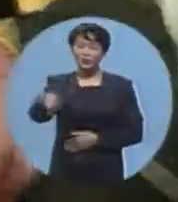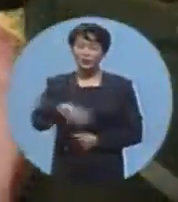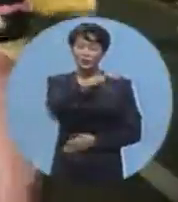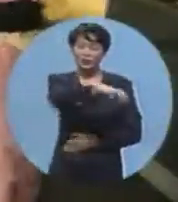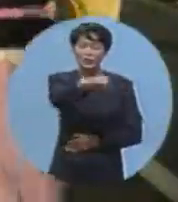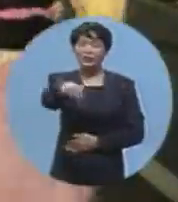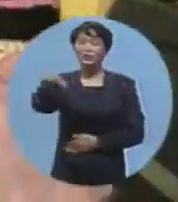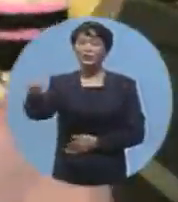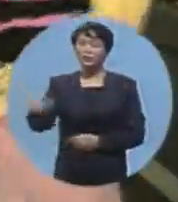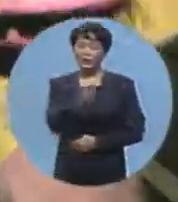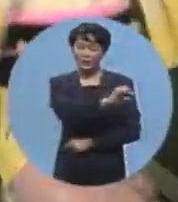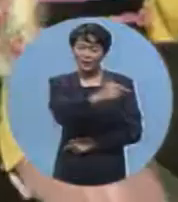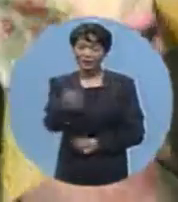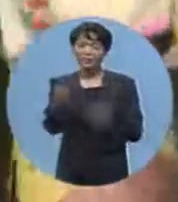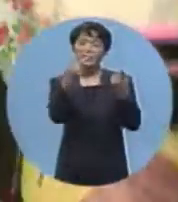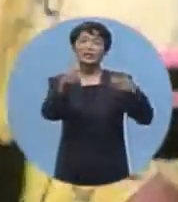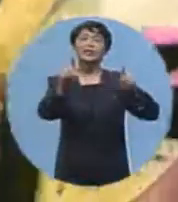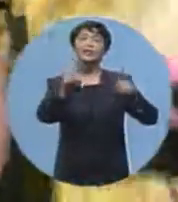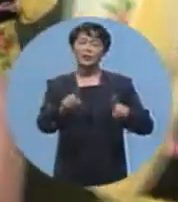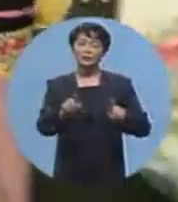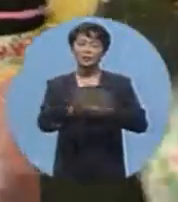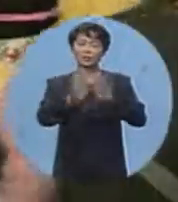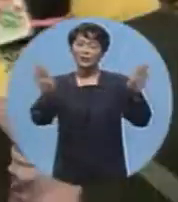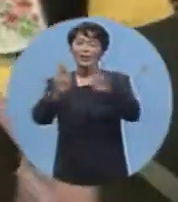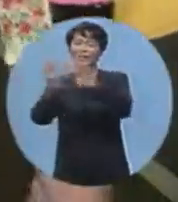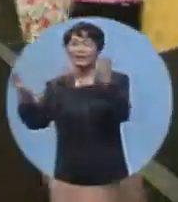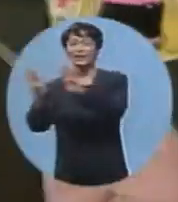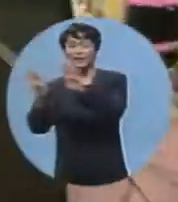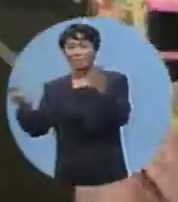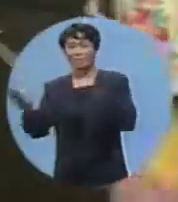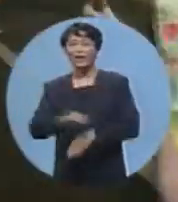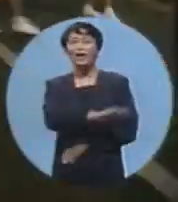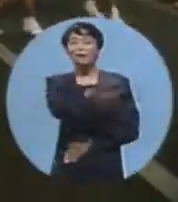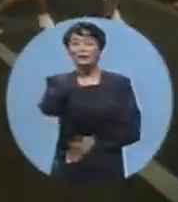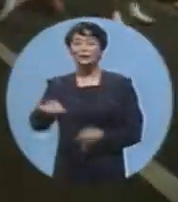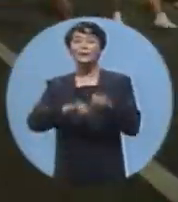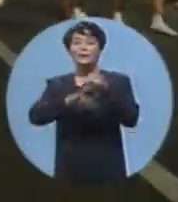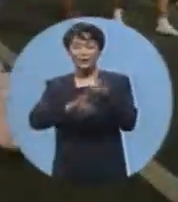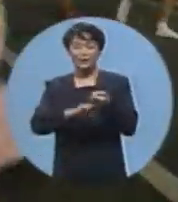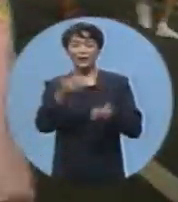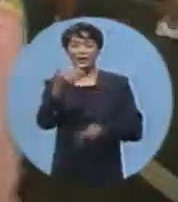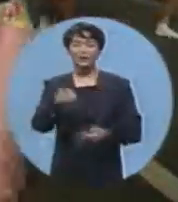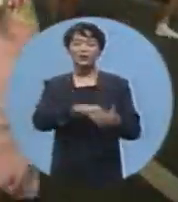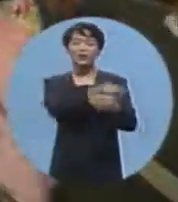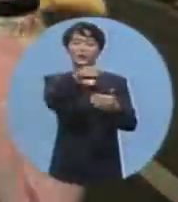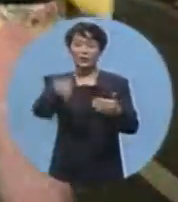イベントが行われているわけでございます。皆様もぜひ、区内の施設行